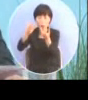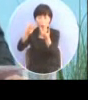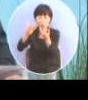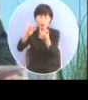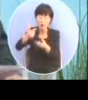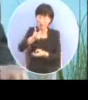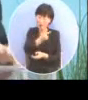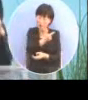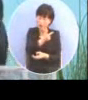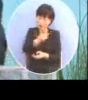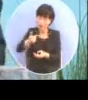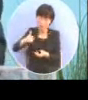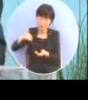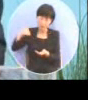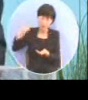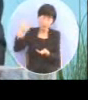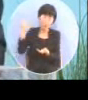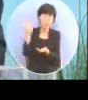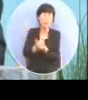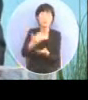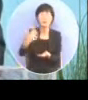phải giống như gần đó đâu.